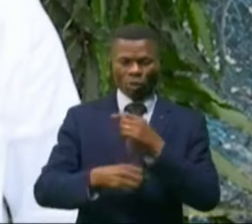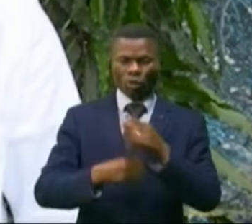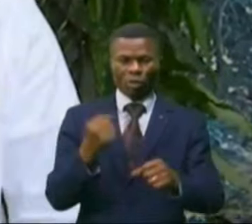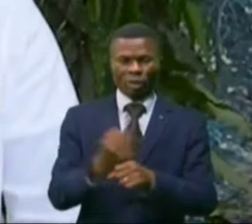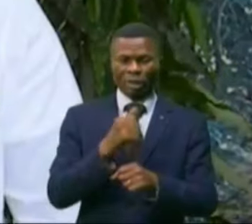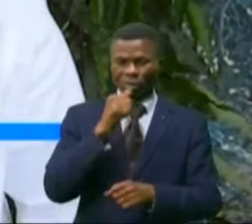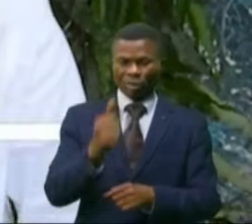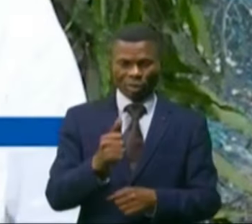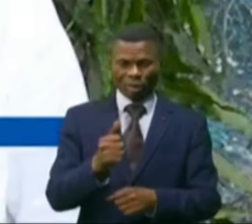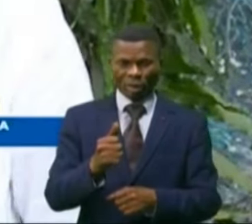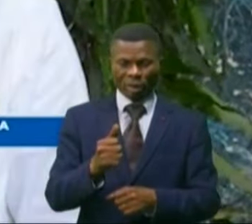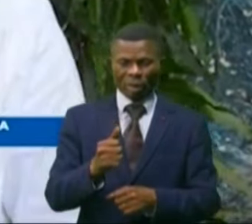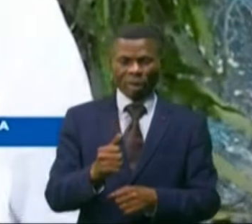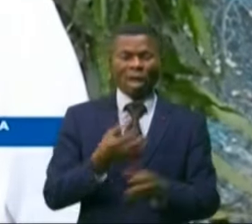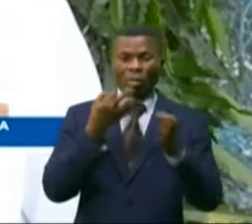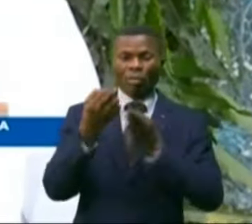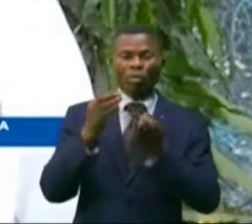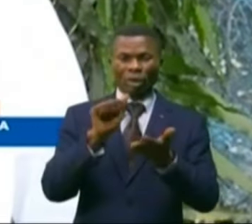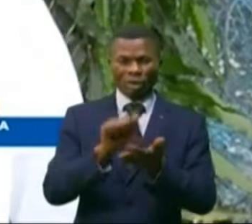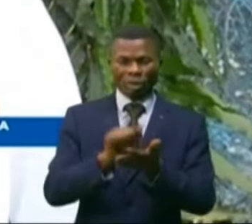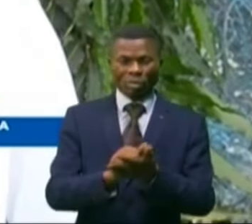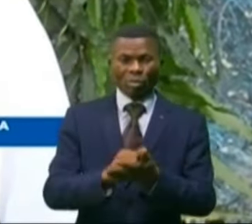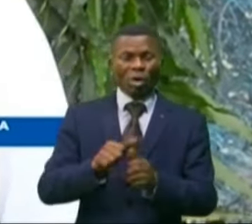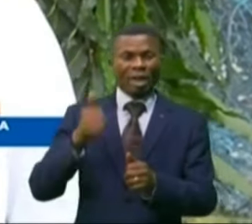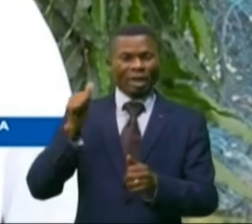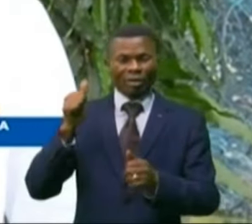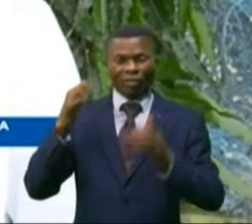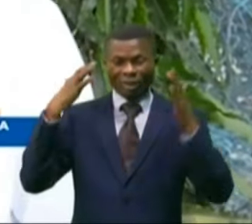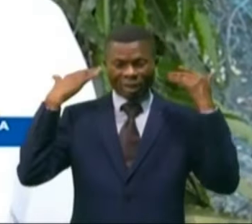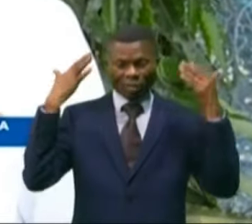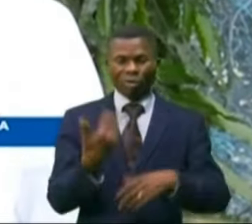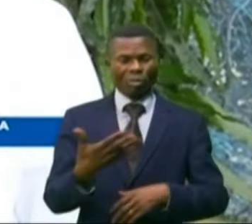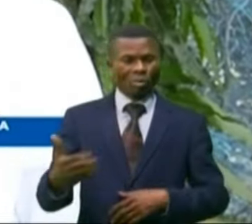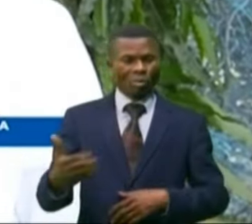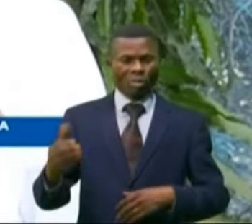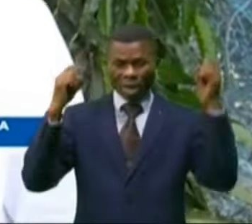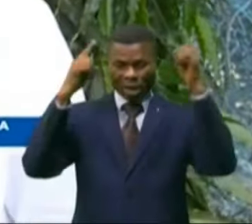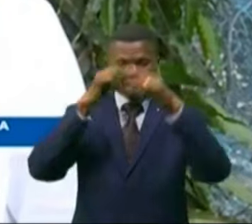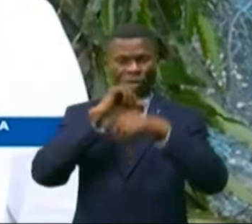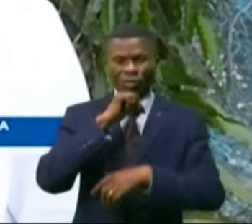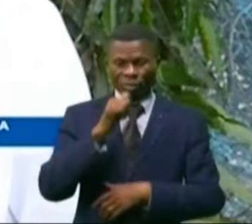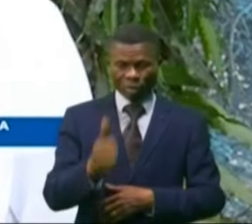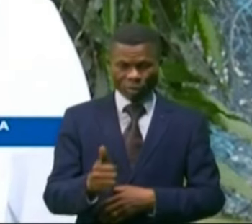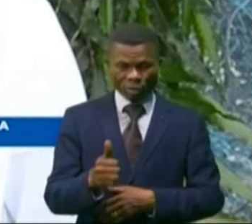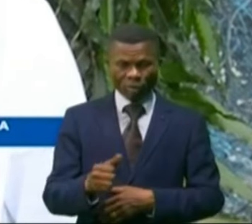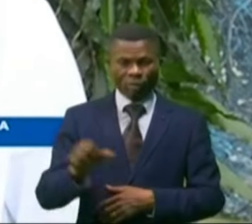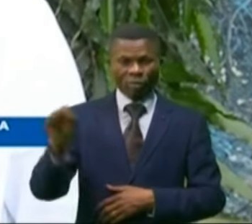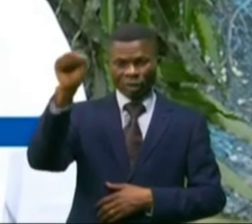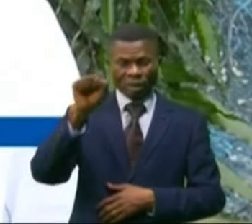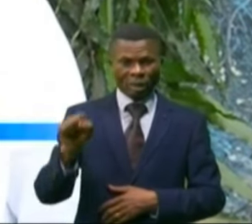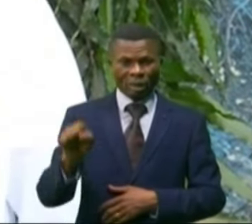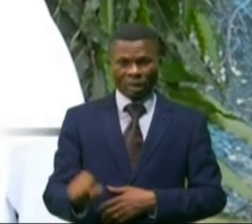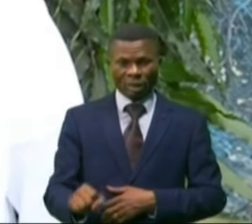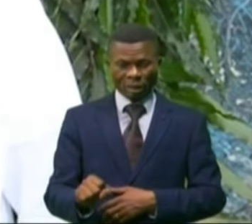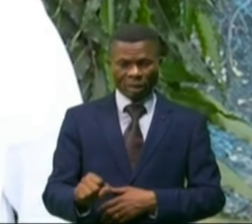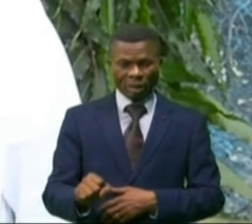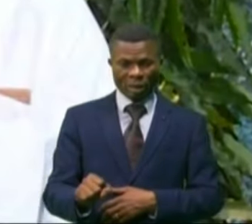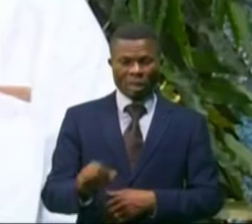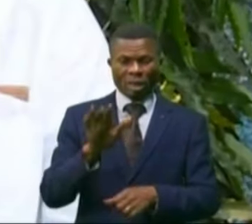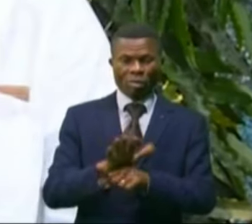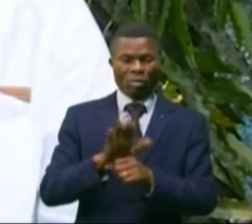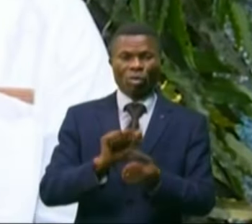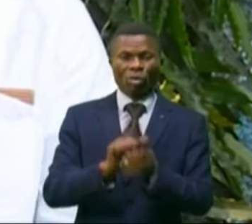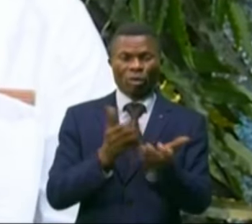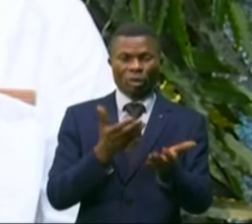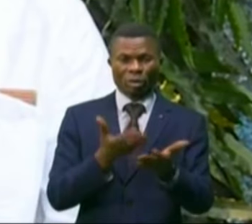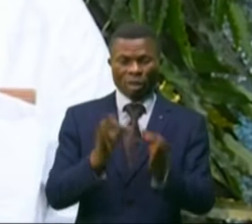je voulais apporter cette précision pour éviter toute confusion possible. Le Sankourou a énormément de problèmes. Pour